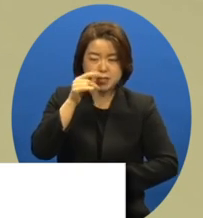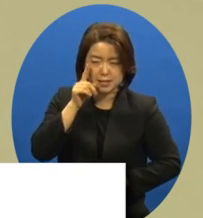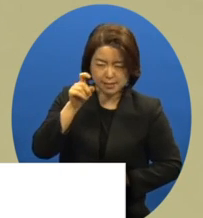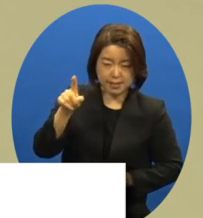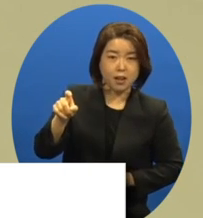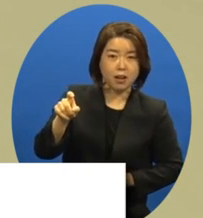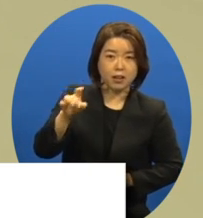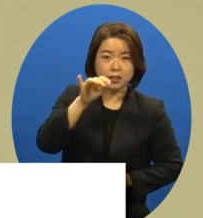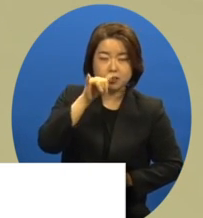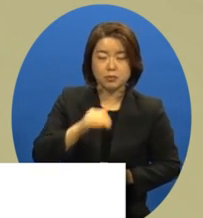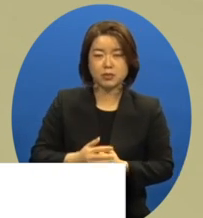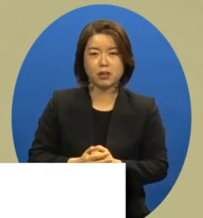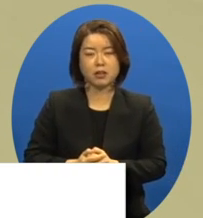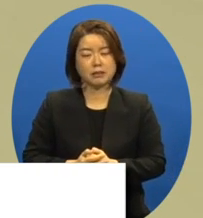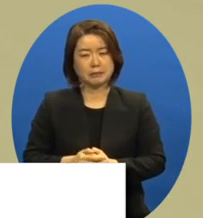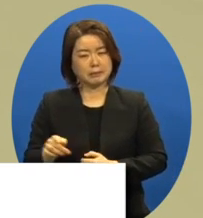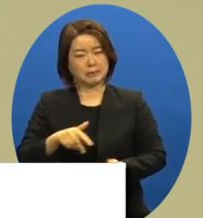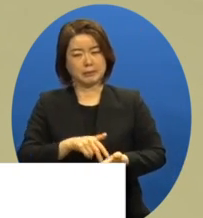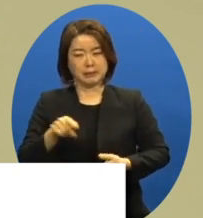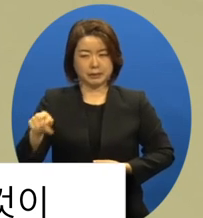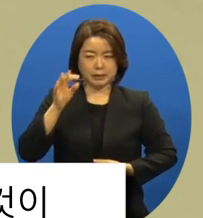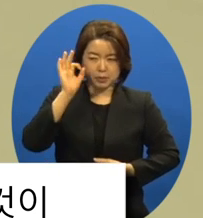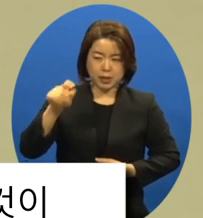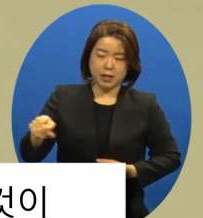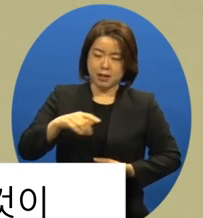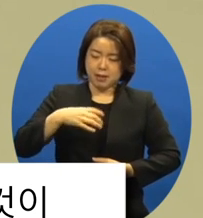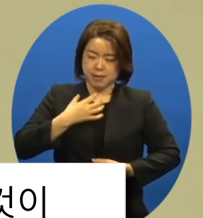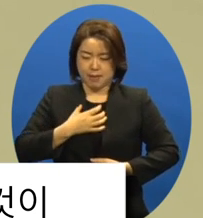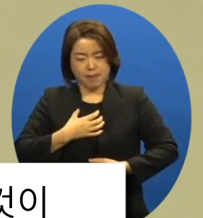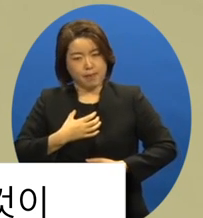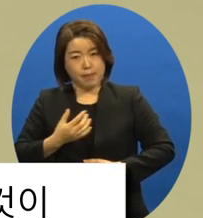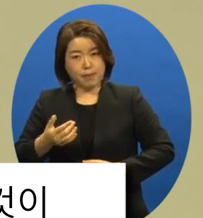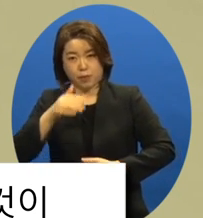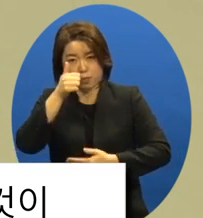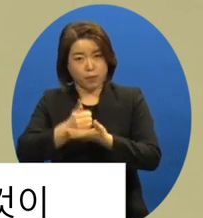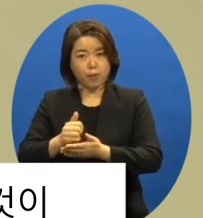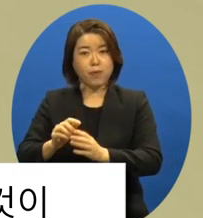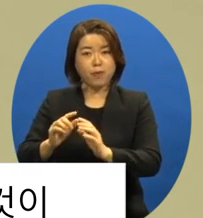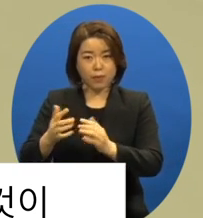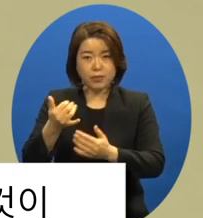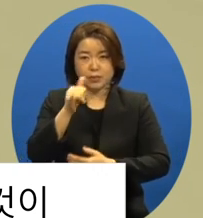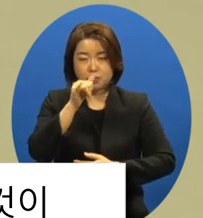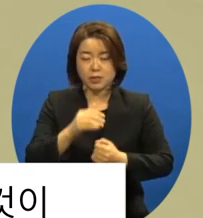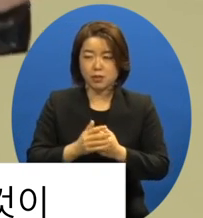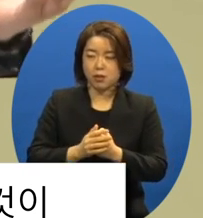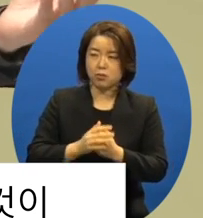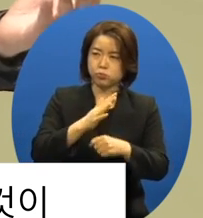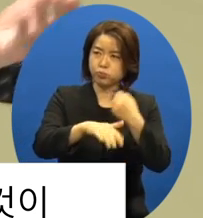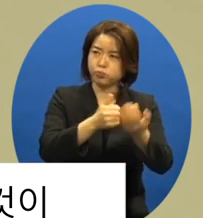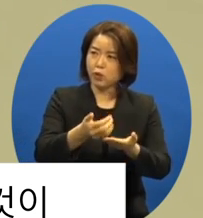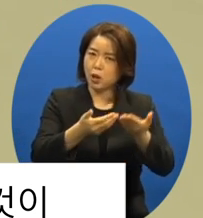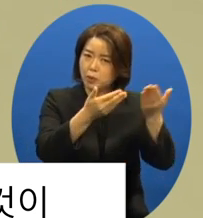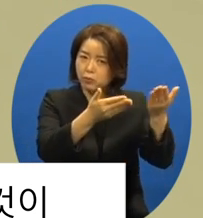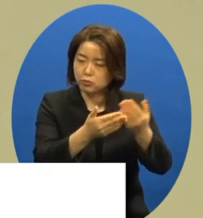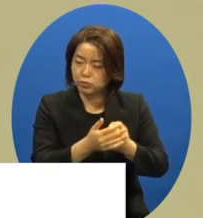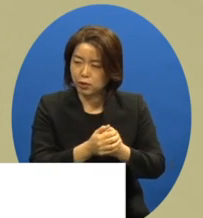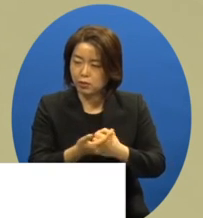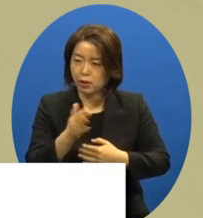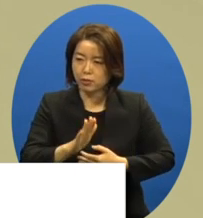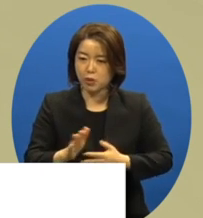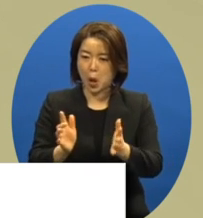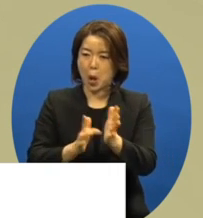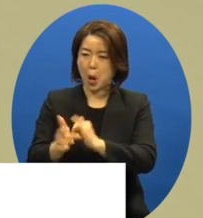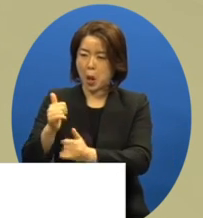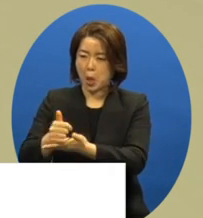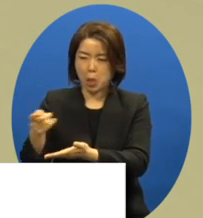그들이 생각하기에는 불경죄지요. 하나님에게 올려드린 찬양을 나사렛 예수에게 부르는 것이